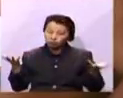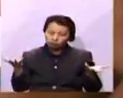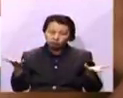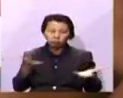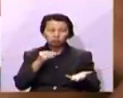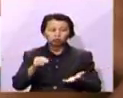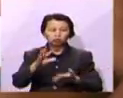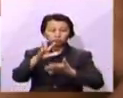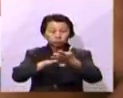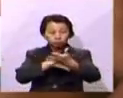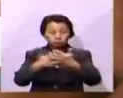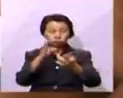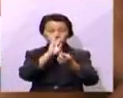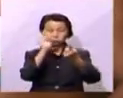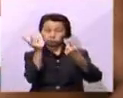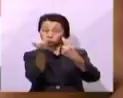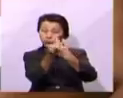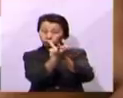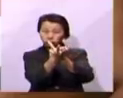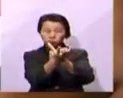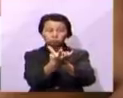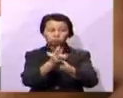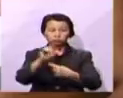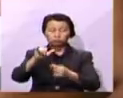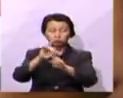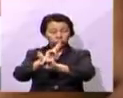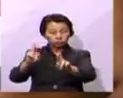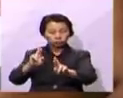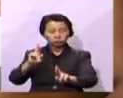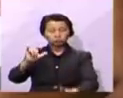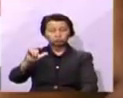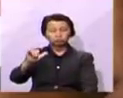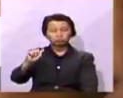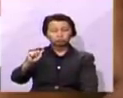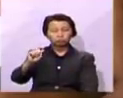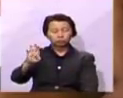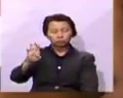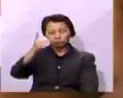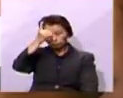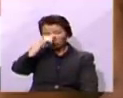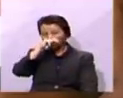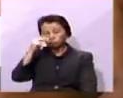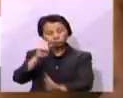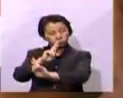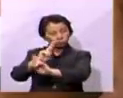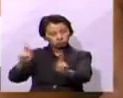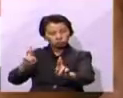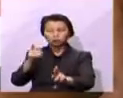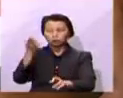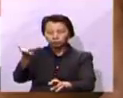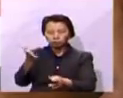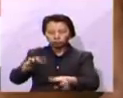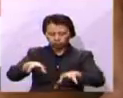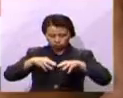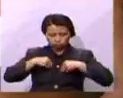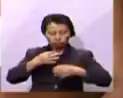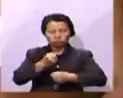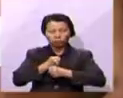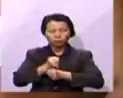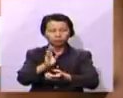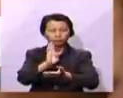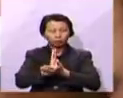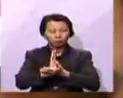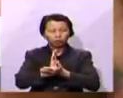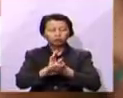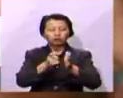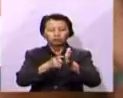kerangka bantuan kebajikan yang telah disediakan oleh Yang Maha Berhormat Perdana Menteri Dato' Sri Muhammad Najib Tun Razak, beliau telah menerima bantuan berbentuk